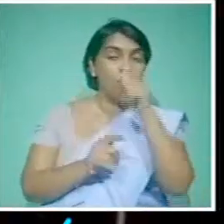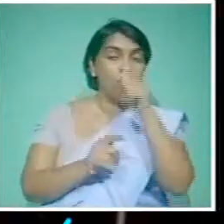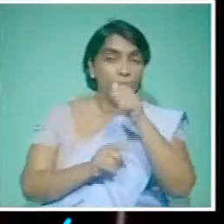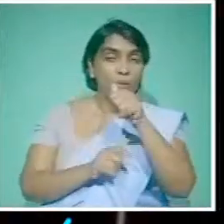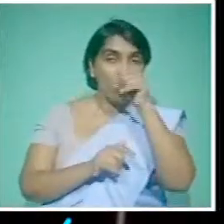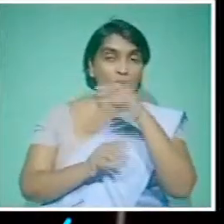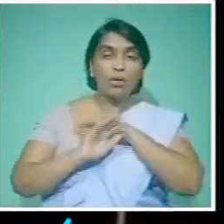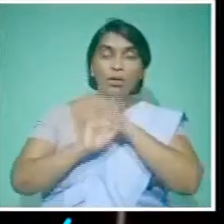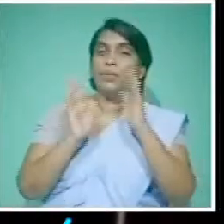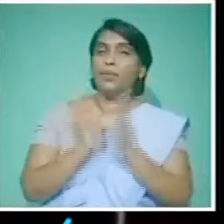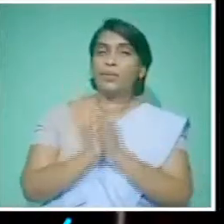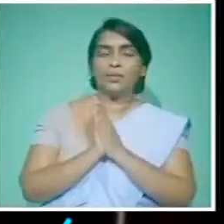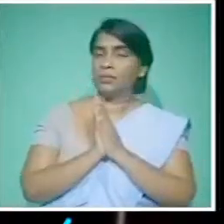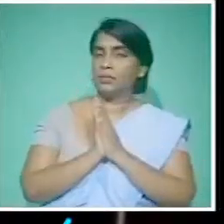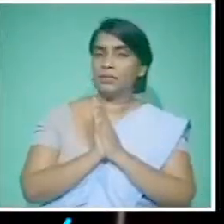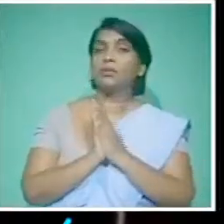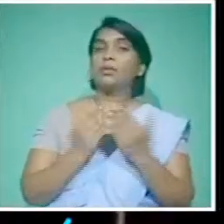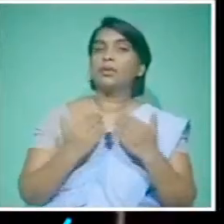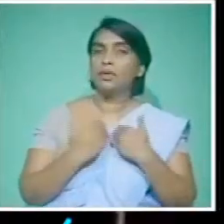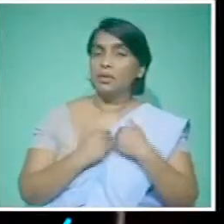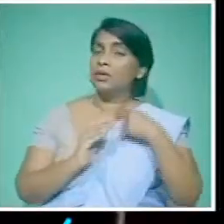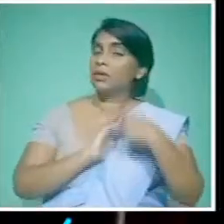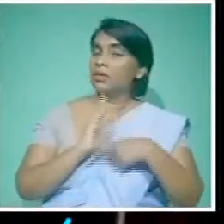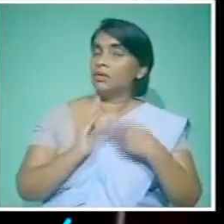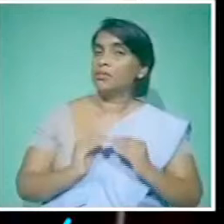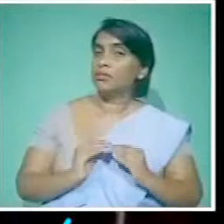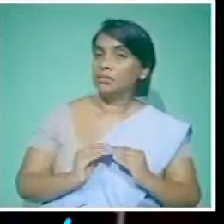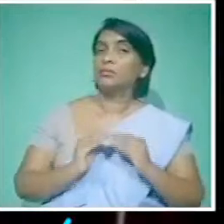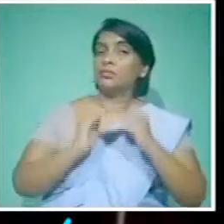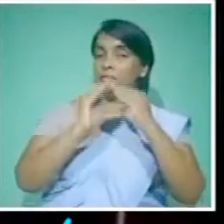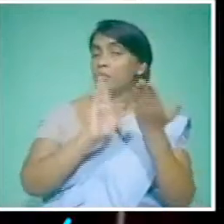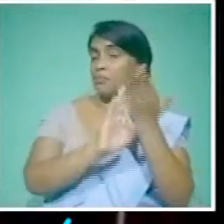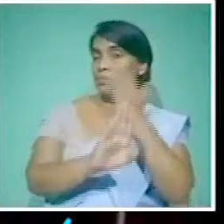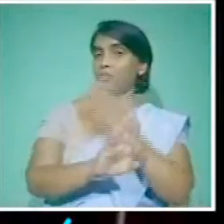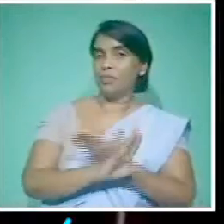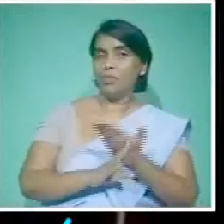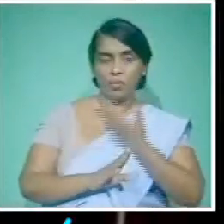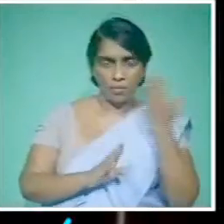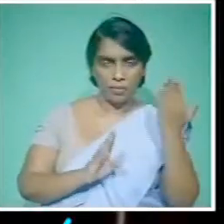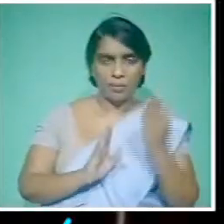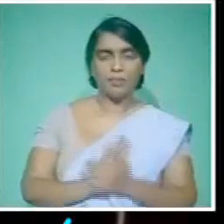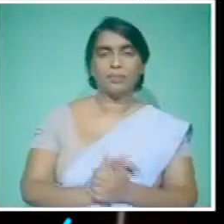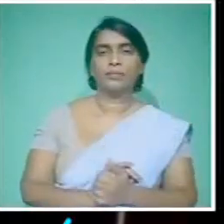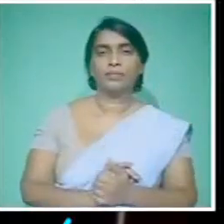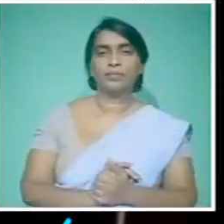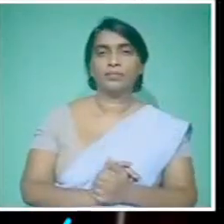හැදුවොත් අපිට මේ රට ගොඩ දාන්න තිබුණා මීට ගොඩක් කාලයකට ඉස්සෙල්ලා